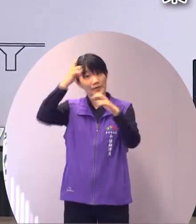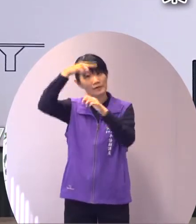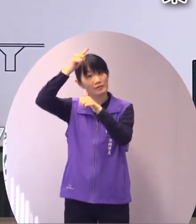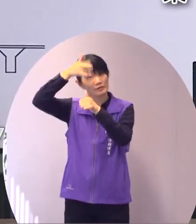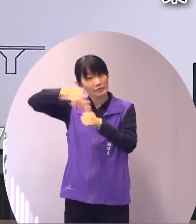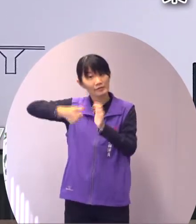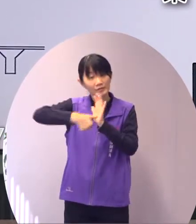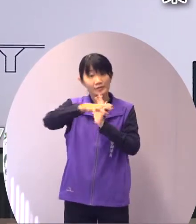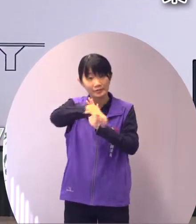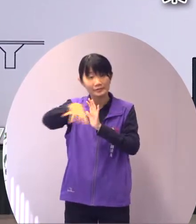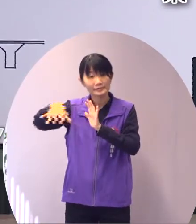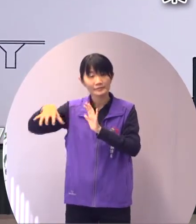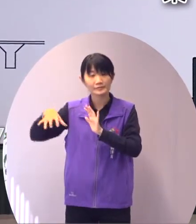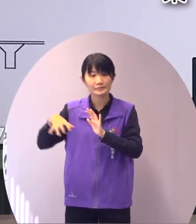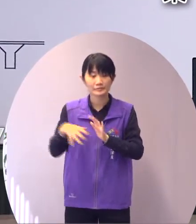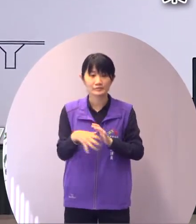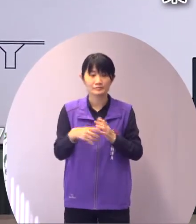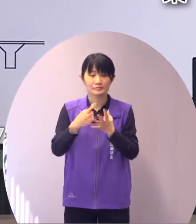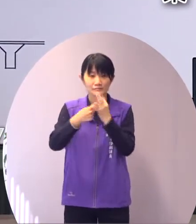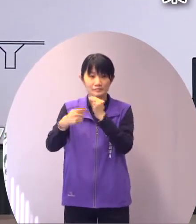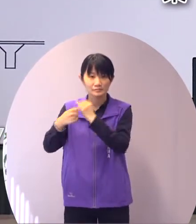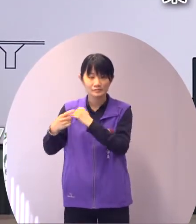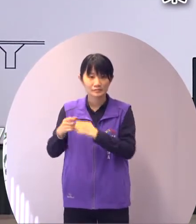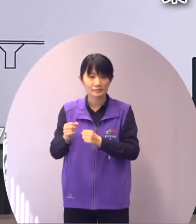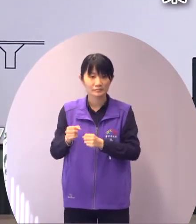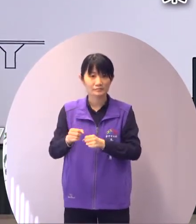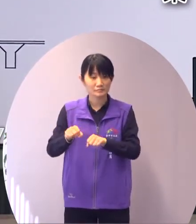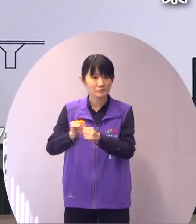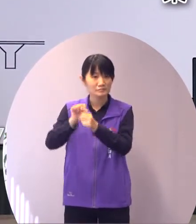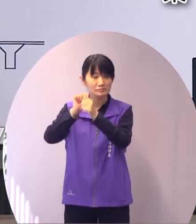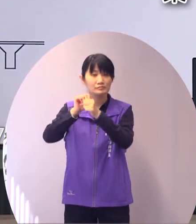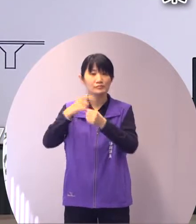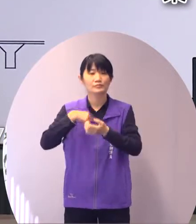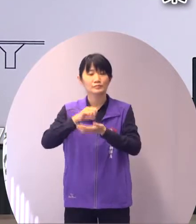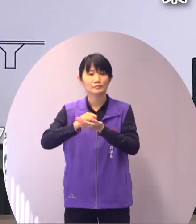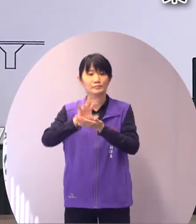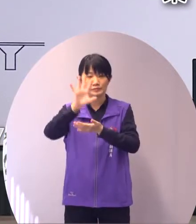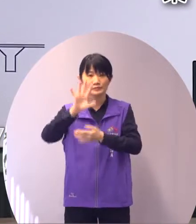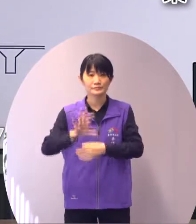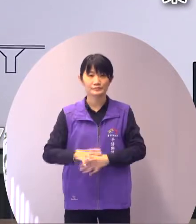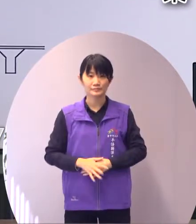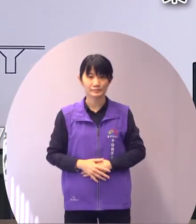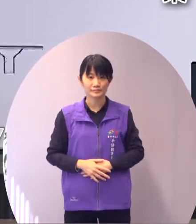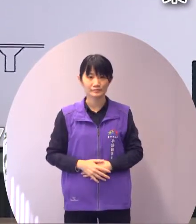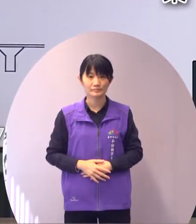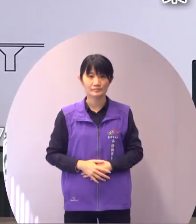迹遗址等等的数量，能不能也让大家有个概念？谢谢。